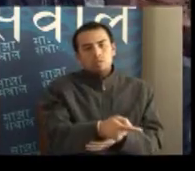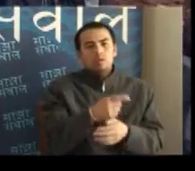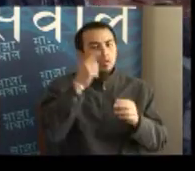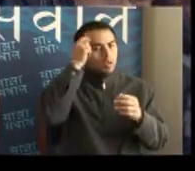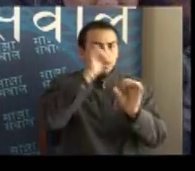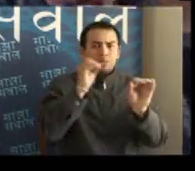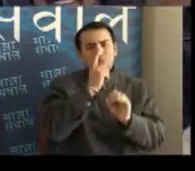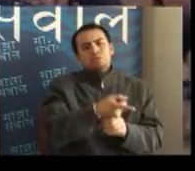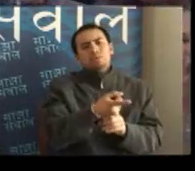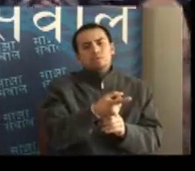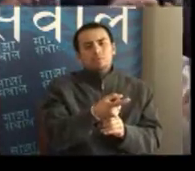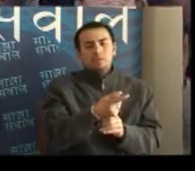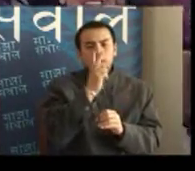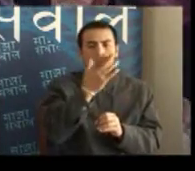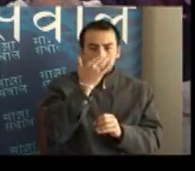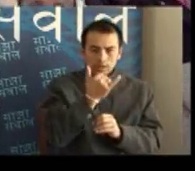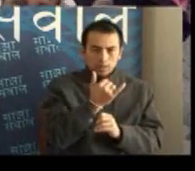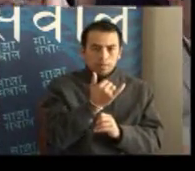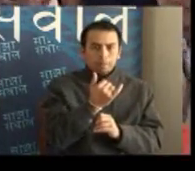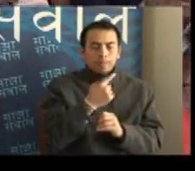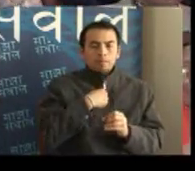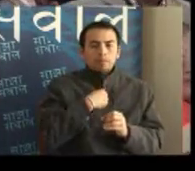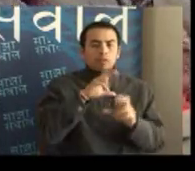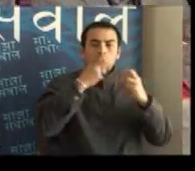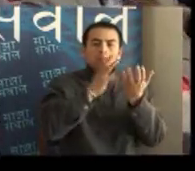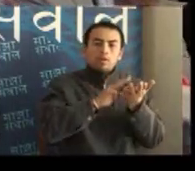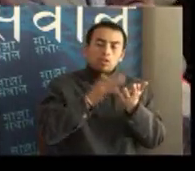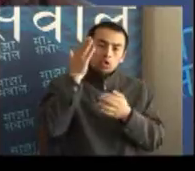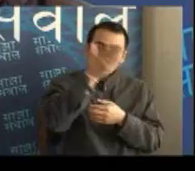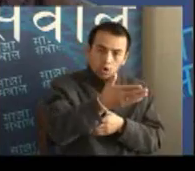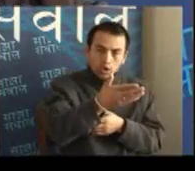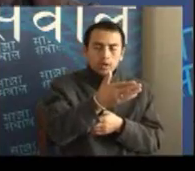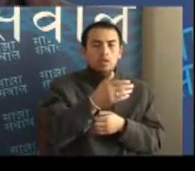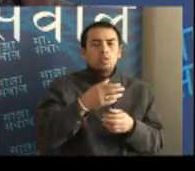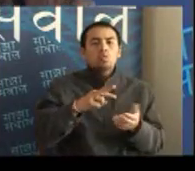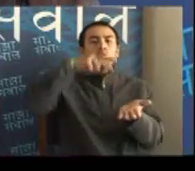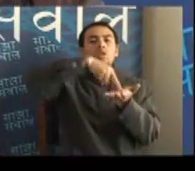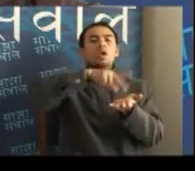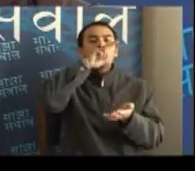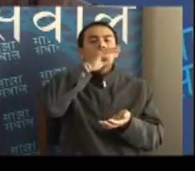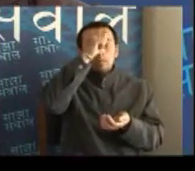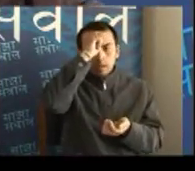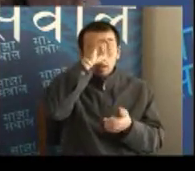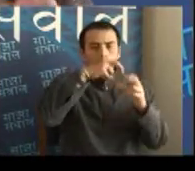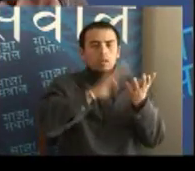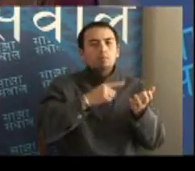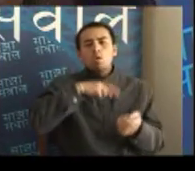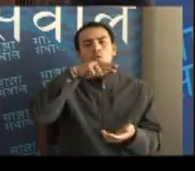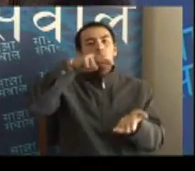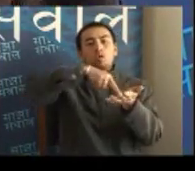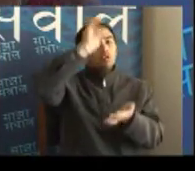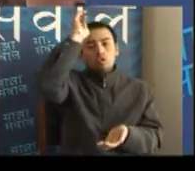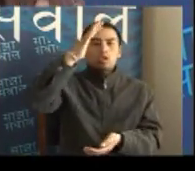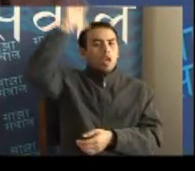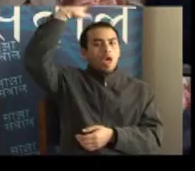चेतनाकै कमीले हो। त्यसैले पनि त म जस्तो म सभासद भएर गएँ, अनि त्यस पछाडि उठेर बोल्नु माननीयजी भन्नुभयो, अब मैले म उठ्नु सक्दिनँ भनेर हात